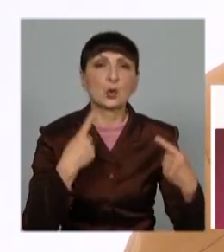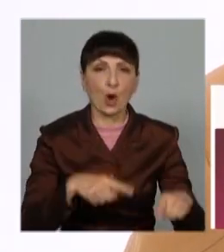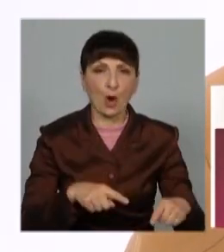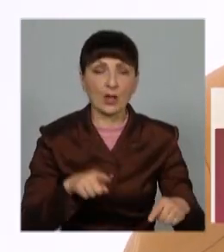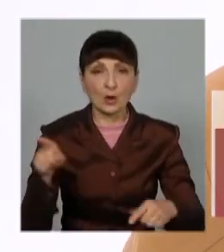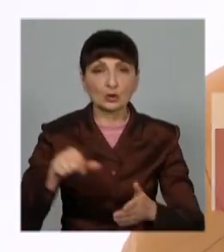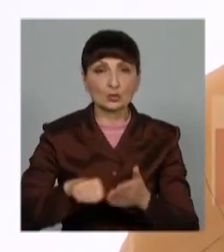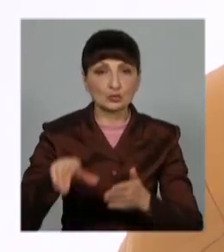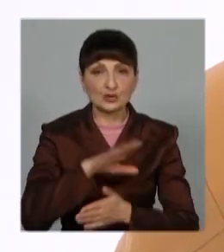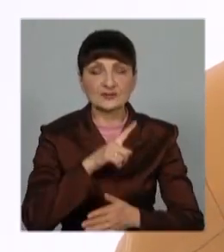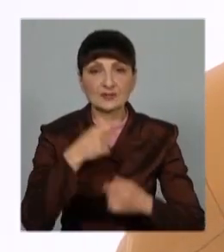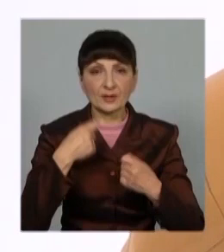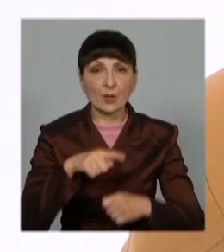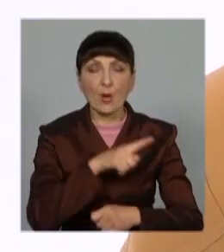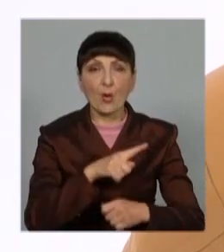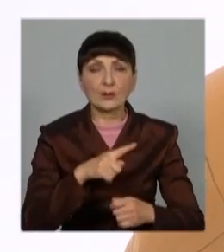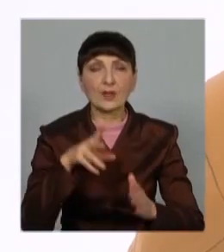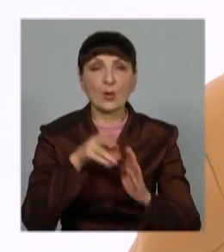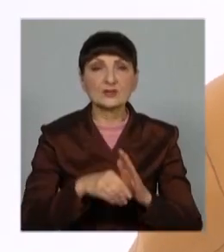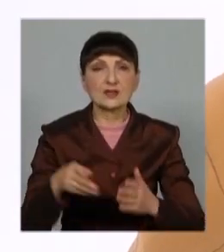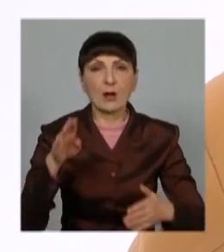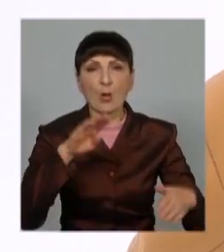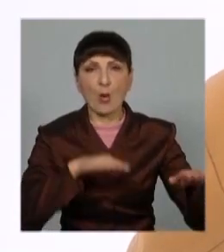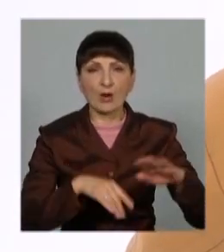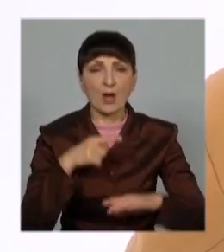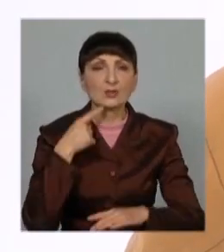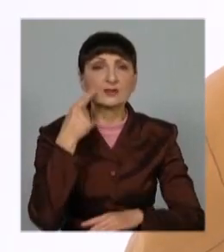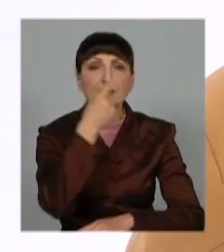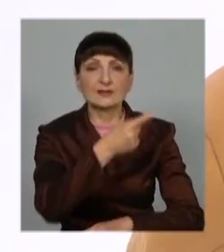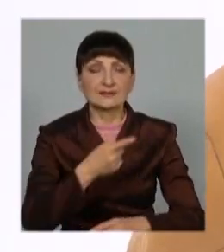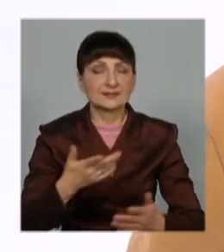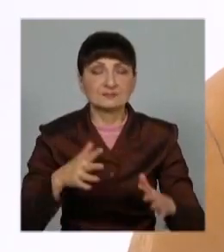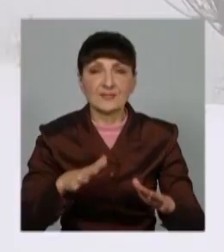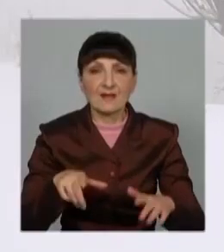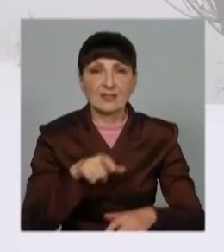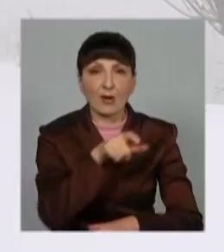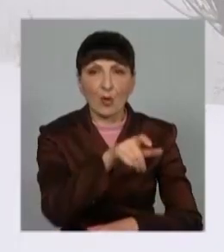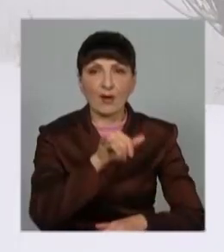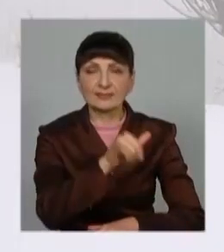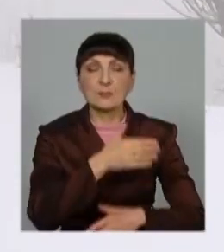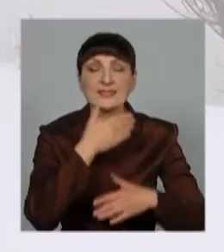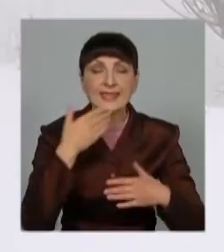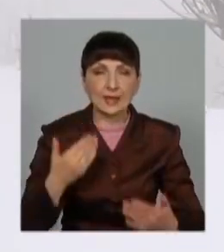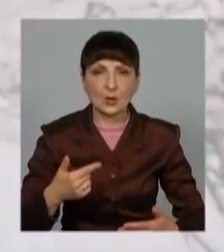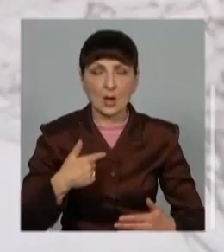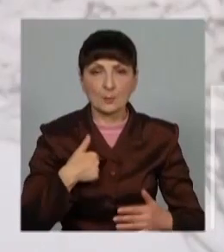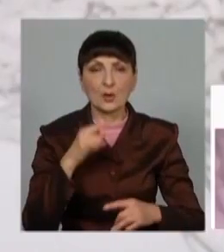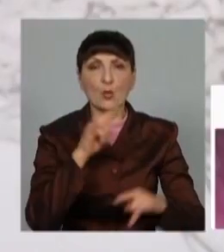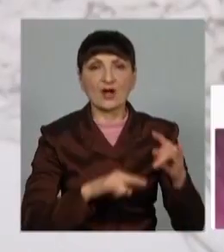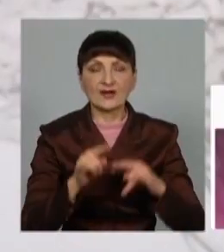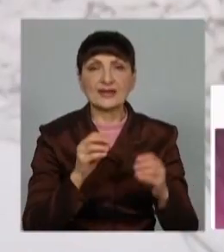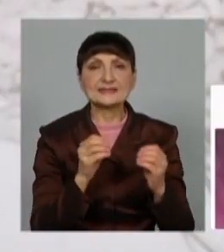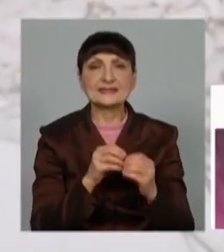что-то часто который он продавал он вообще находится среди гор туда не доступа нету ни транспорта не доберется мною за 10 и уговорили